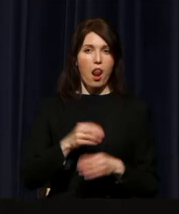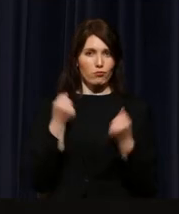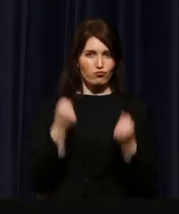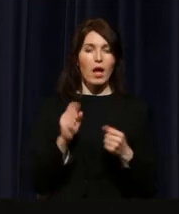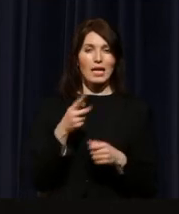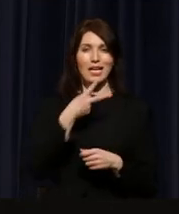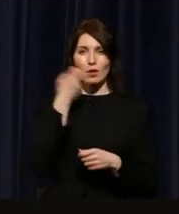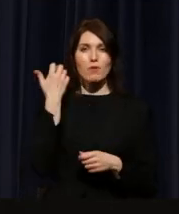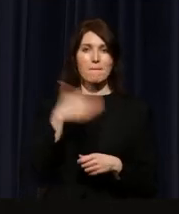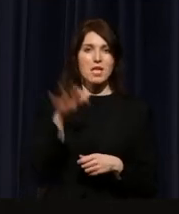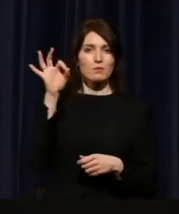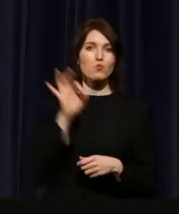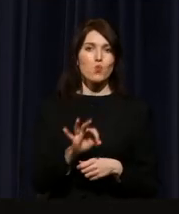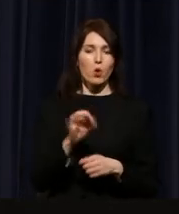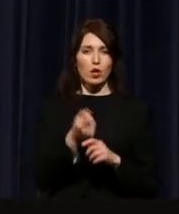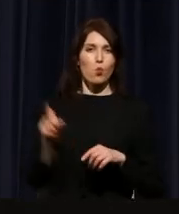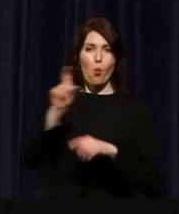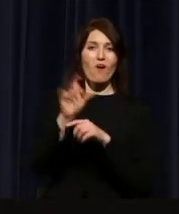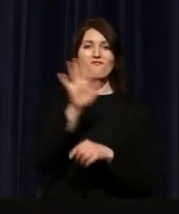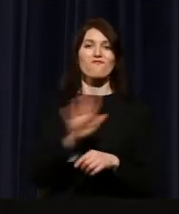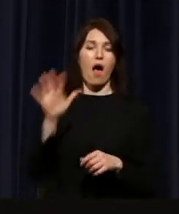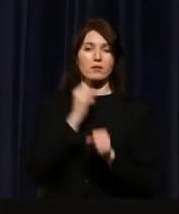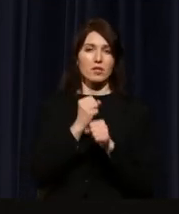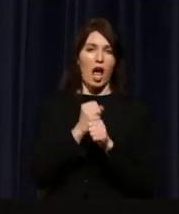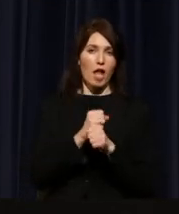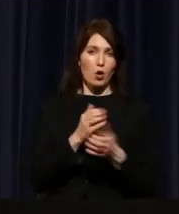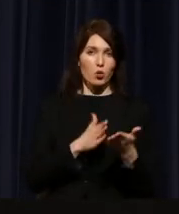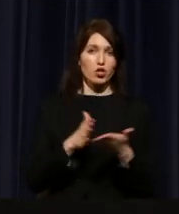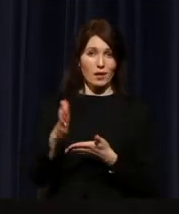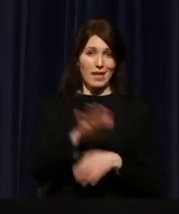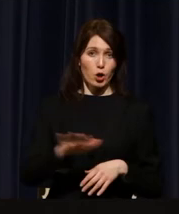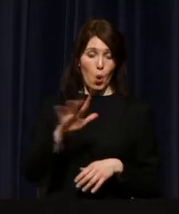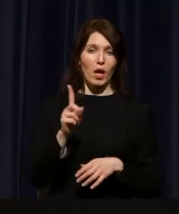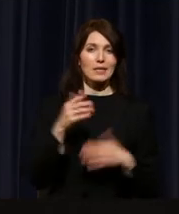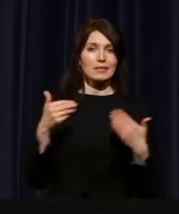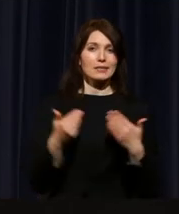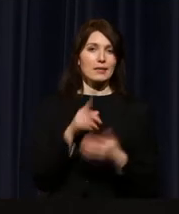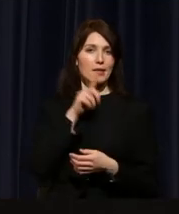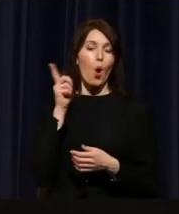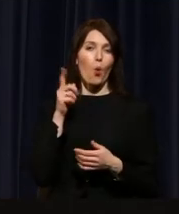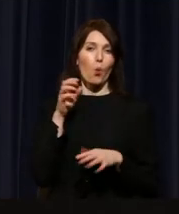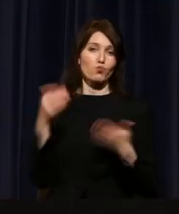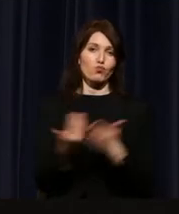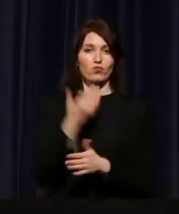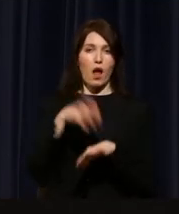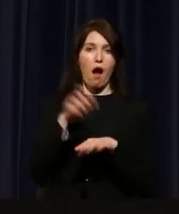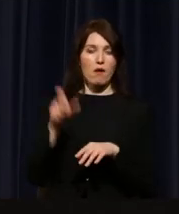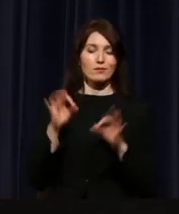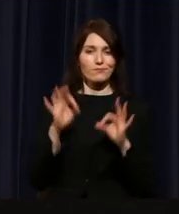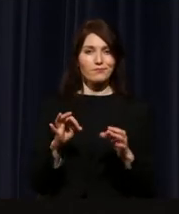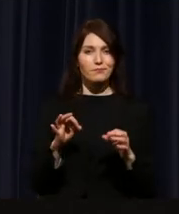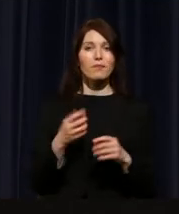ir 250% valsts sektorā. Tas ir ļoti daudz ārstiem, jauniem ārstiem tieši. Līdz ar to